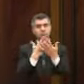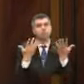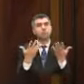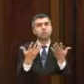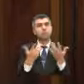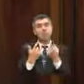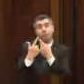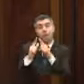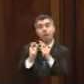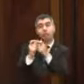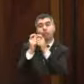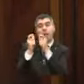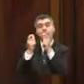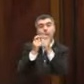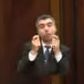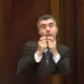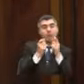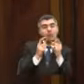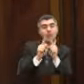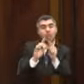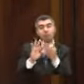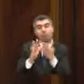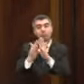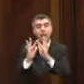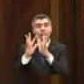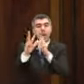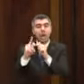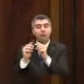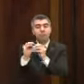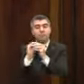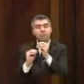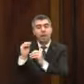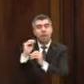كبير من المقاولات الذي قلنا الرقم تجاوز للهدف. ولكن